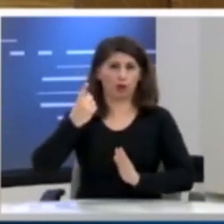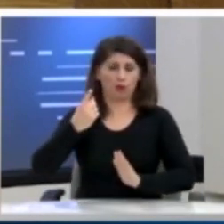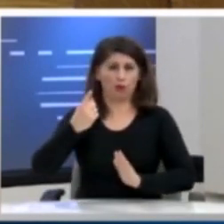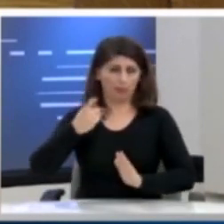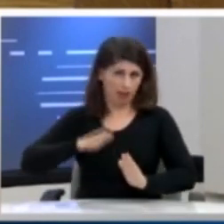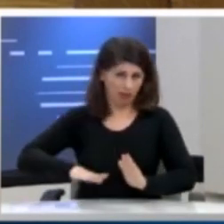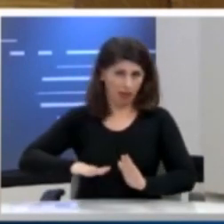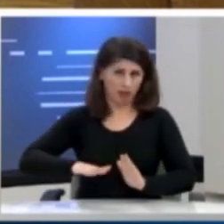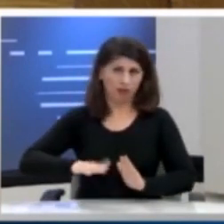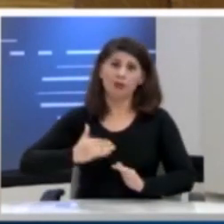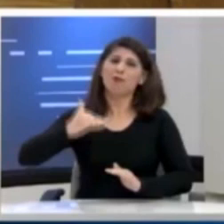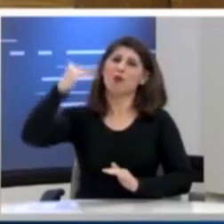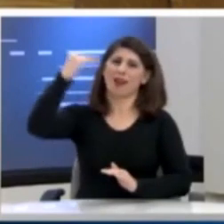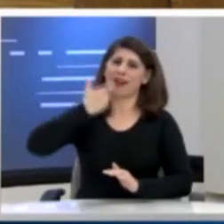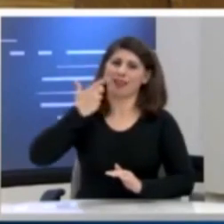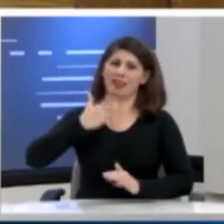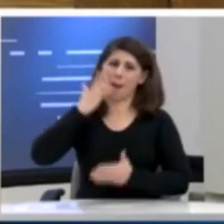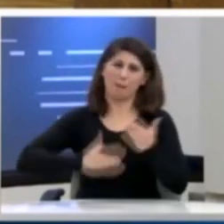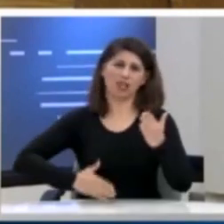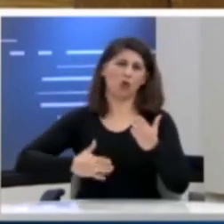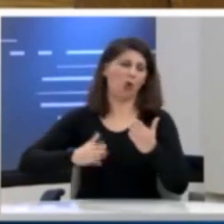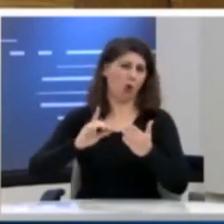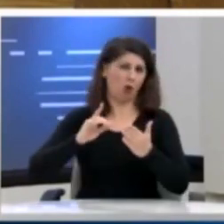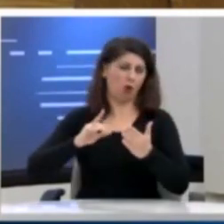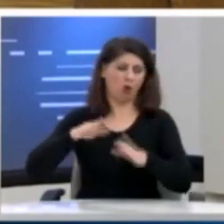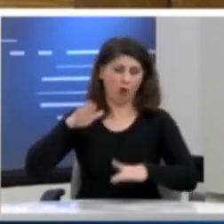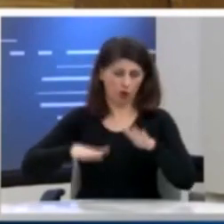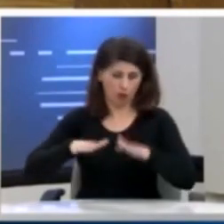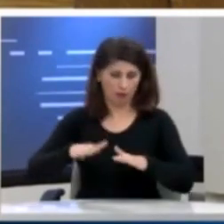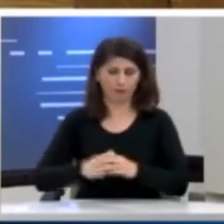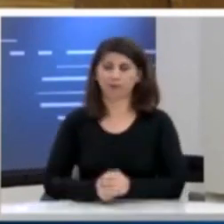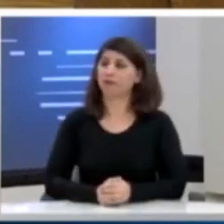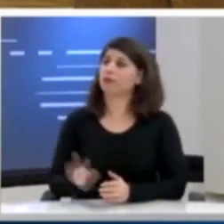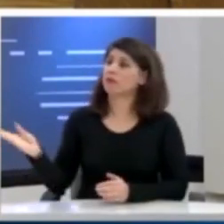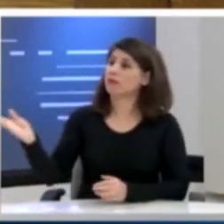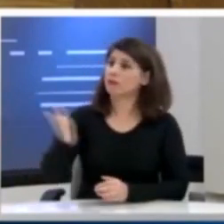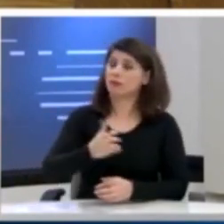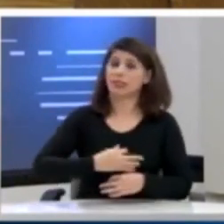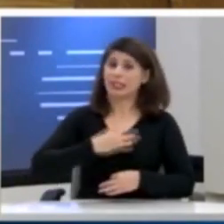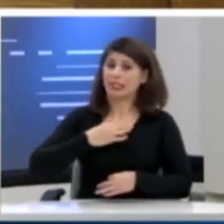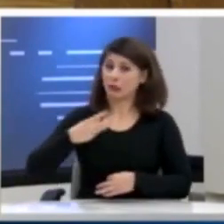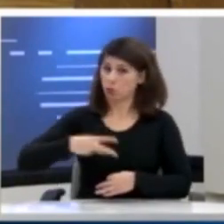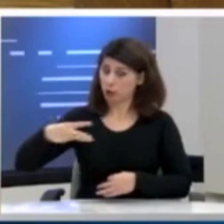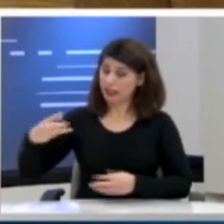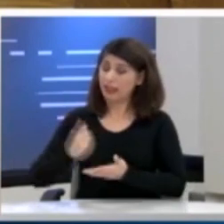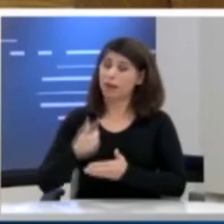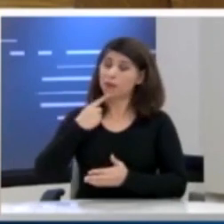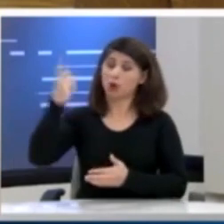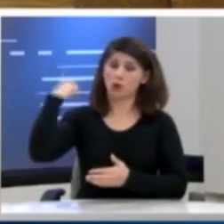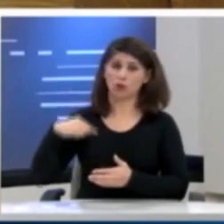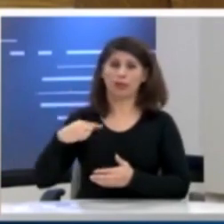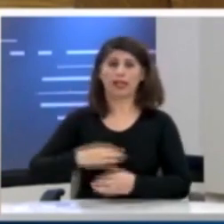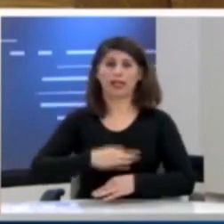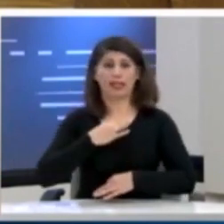ηλικία. Και εσείς, κύριοι του ΣΥΡΙΖΑ, όπως και οι προηγούμενοι κύριοι της Νέας Δημοκρατίας και